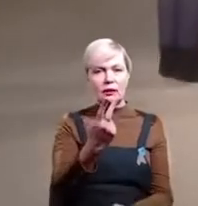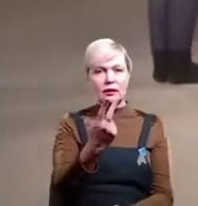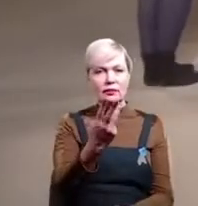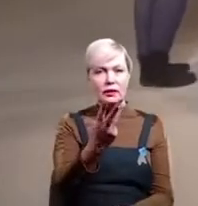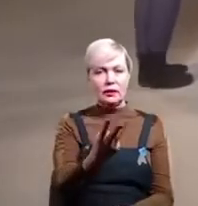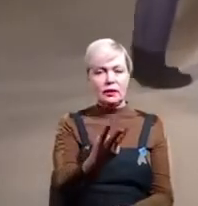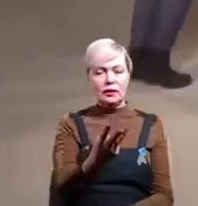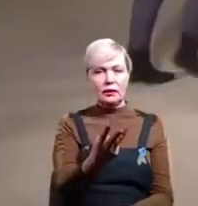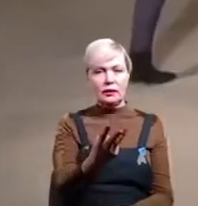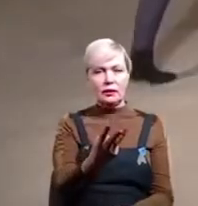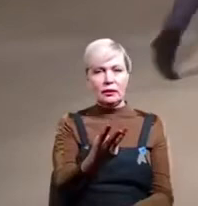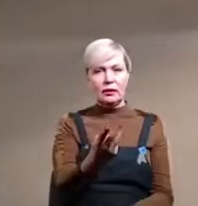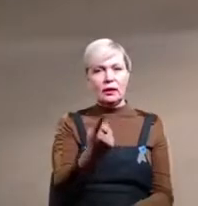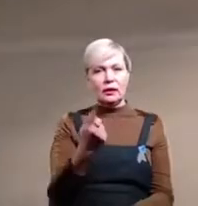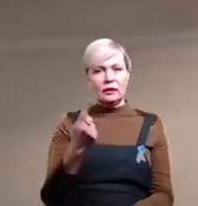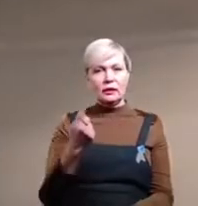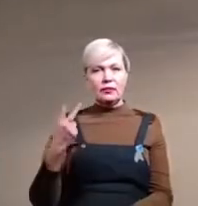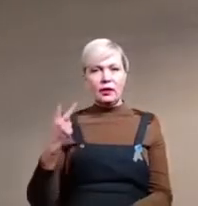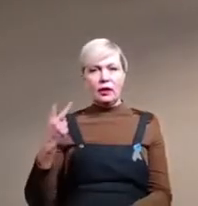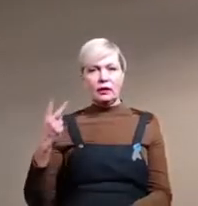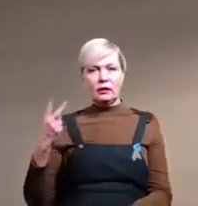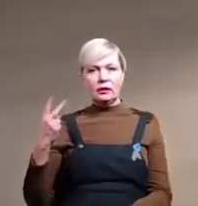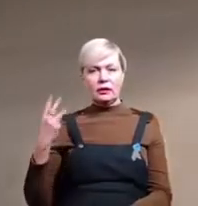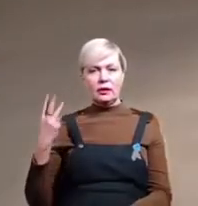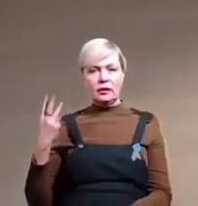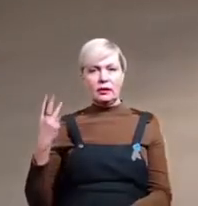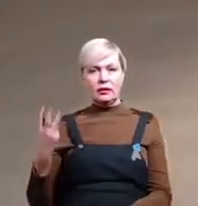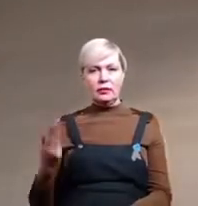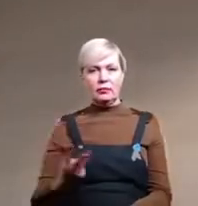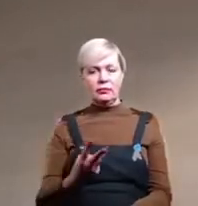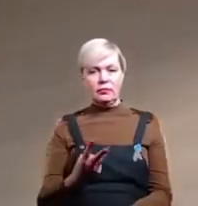три, раз, два, три.